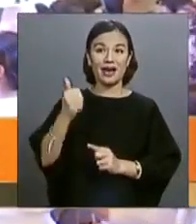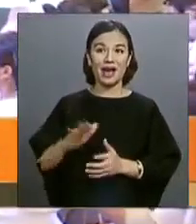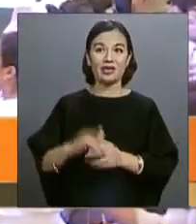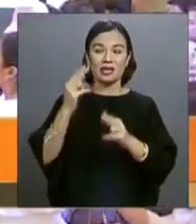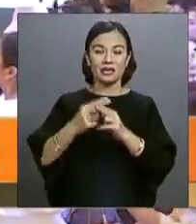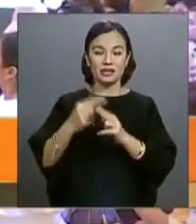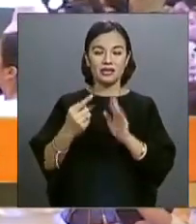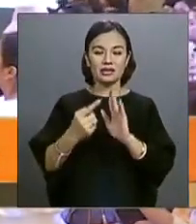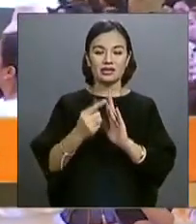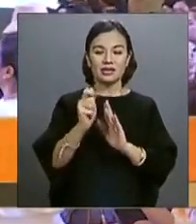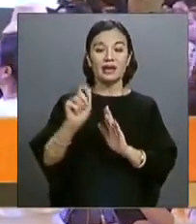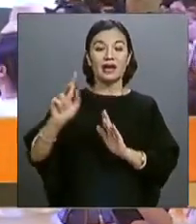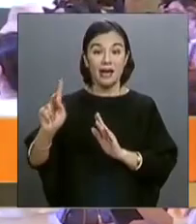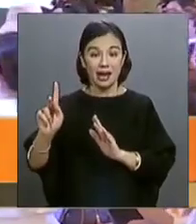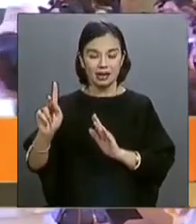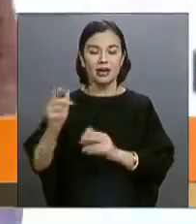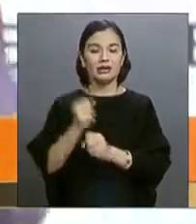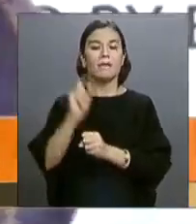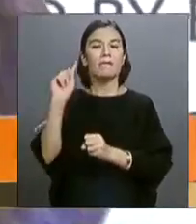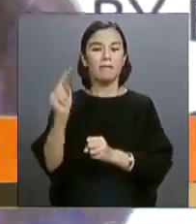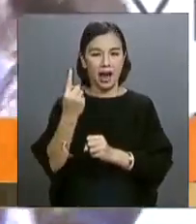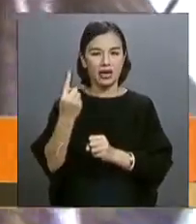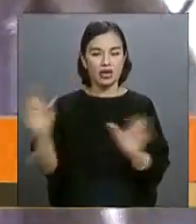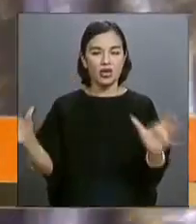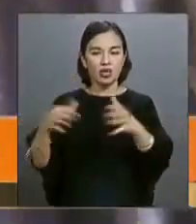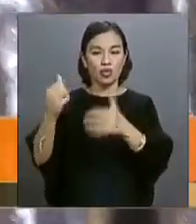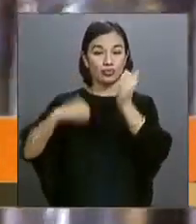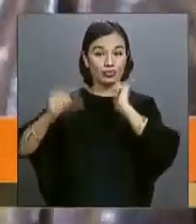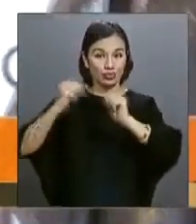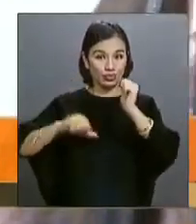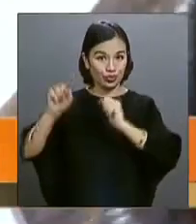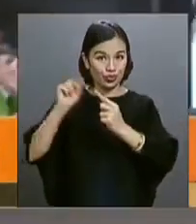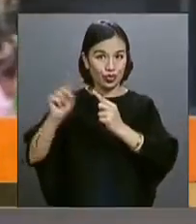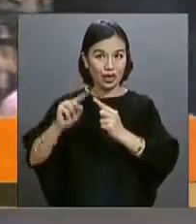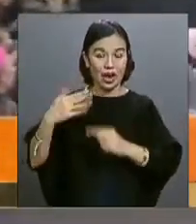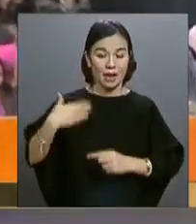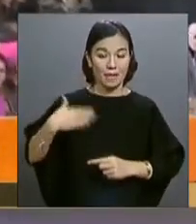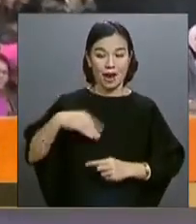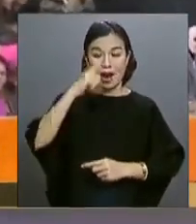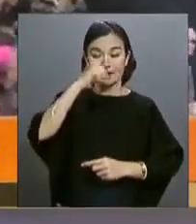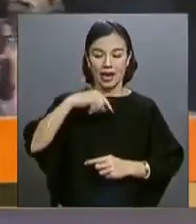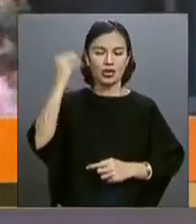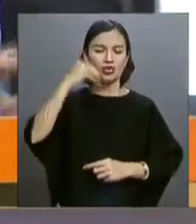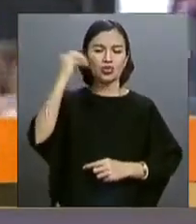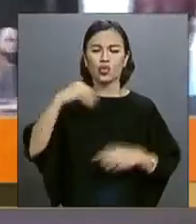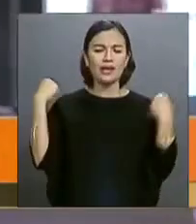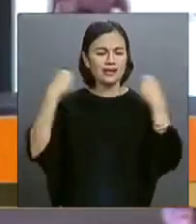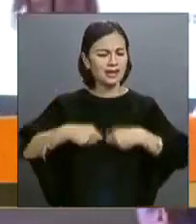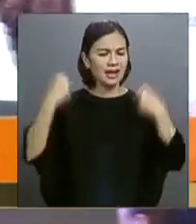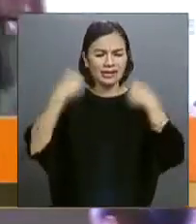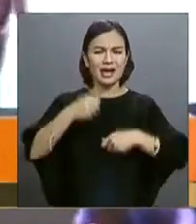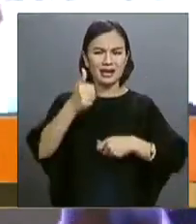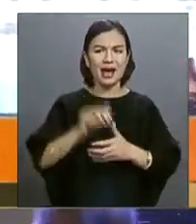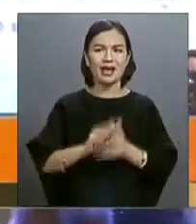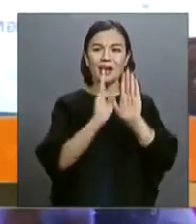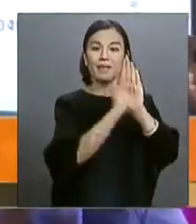มาจัดแฟชั่นโชว์ชุดไทยอีกคอลเลกชันในโครงการ Ready to Wear ผ้าไทยใส่ได้ทุกวันด้วยการนำผ้าไหมมัดหมี่ของอีส